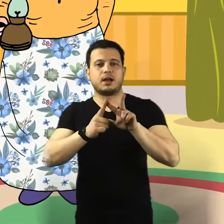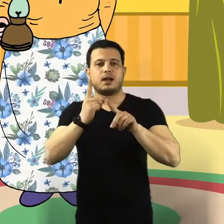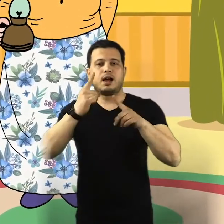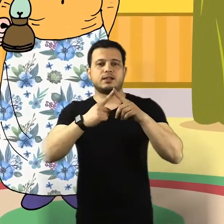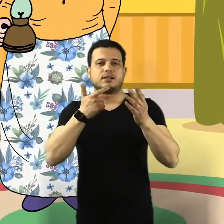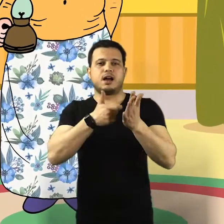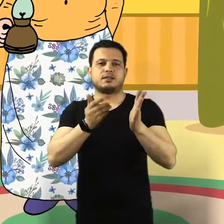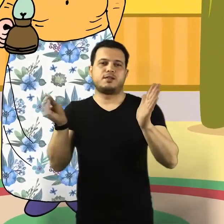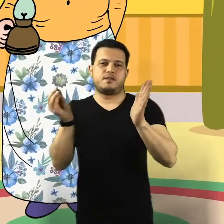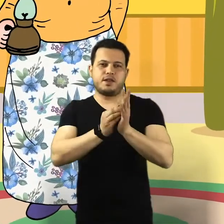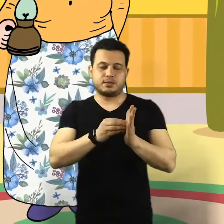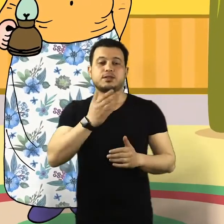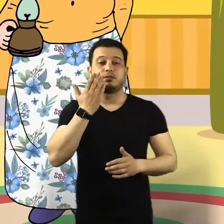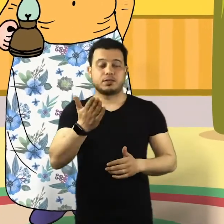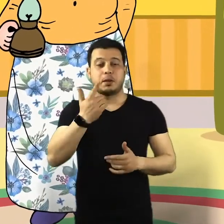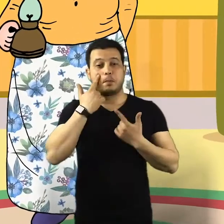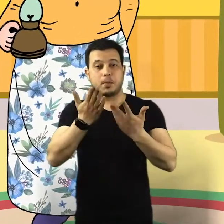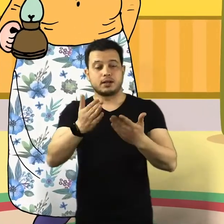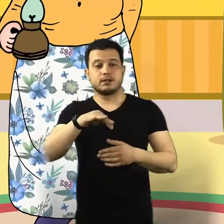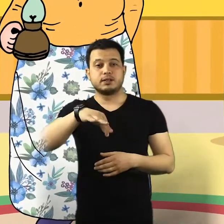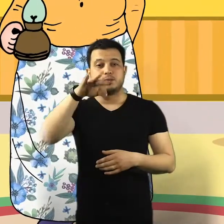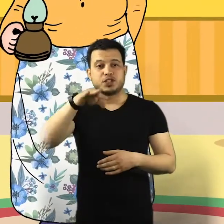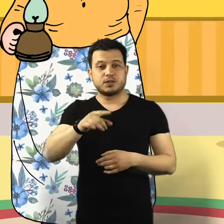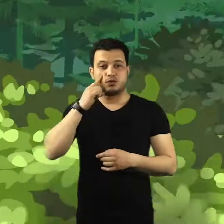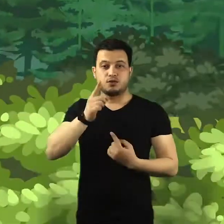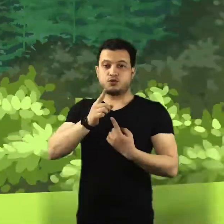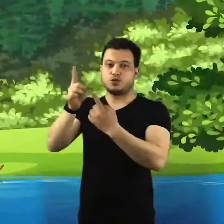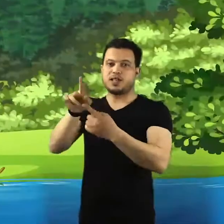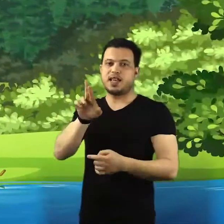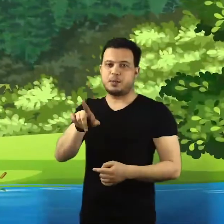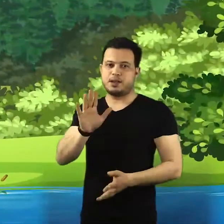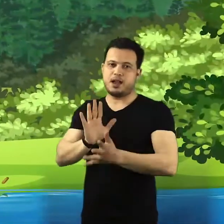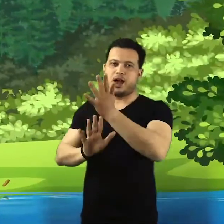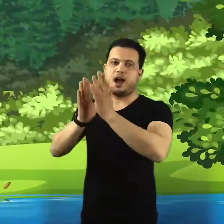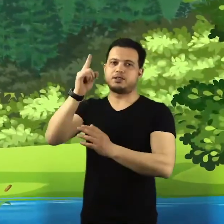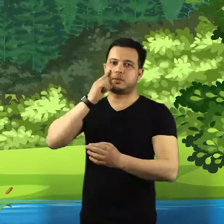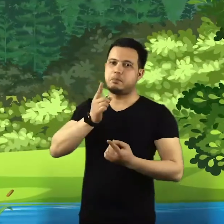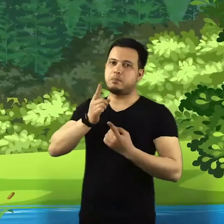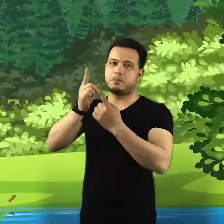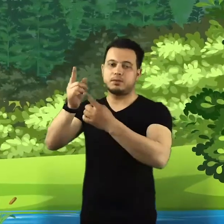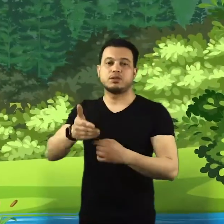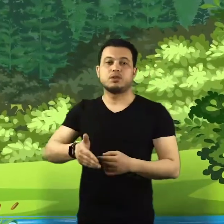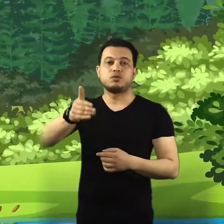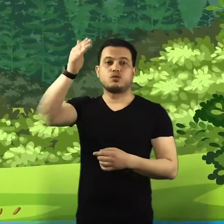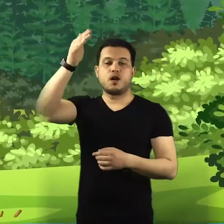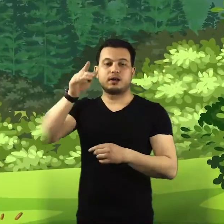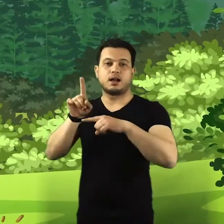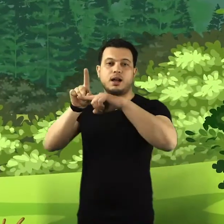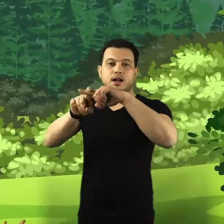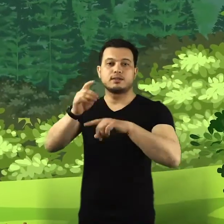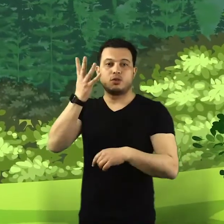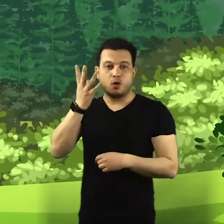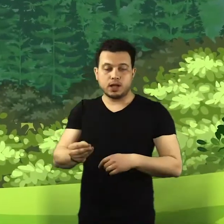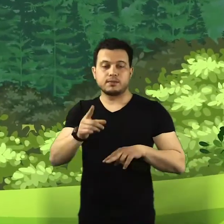denilmiş Bakın işte tam da şuradaki gibi Diyerek duvarda asılı duran Anıt